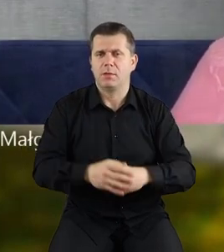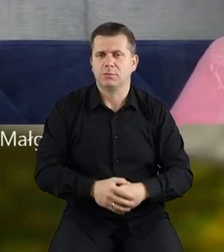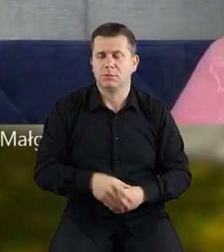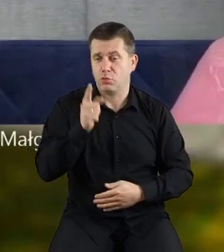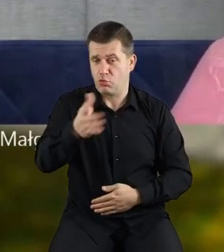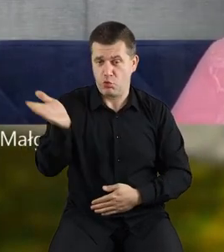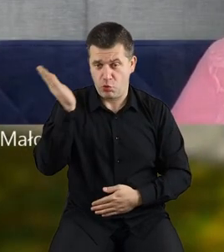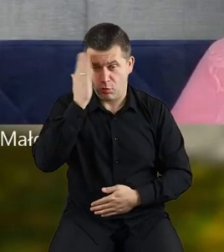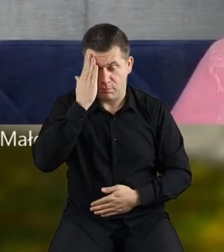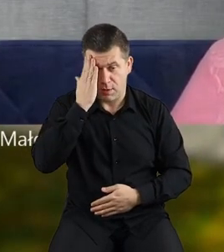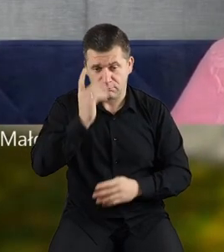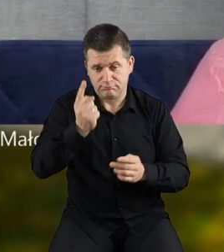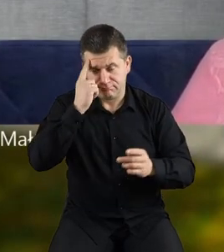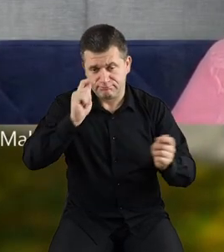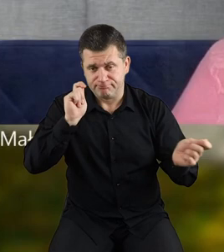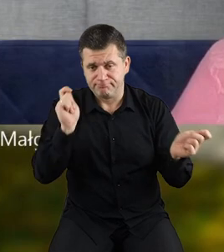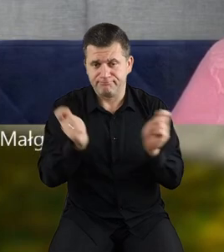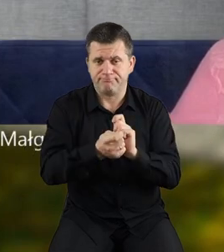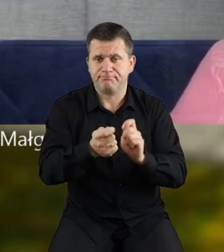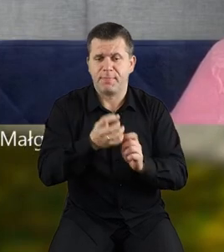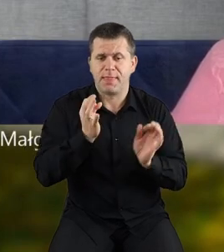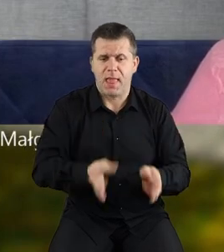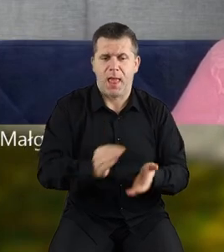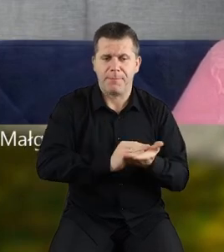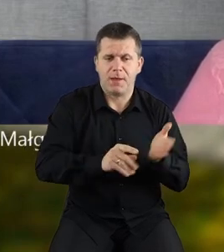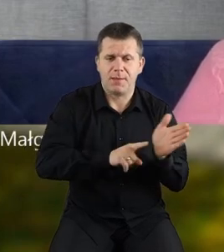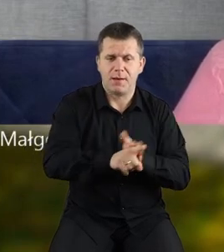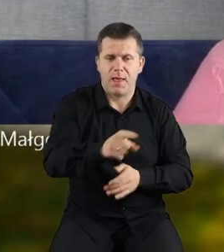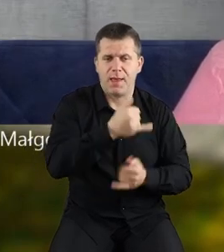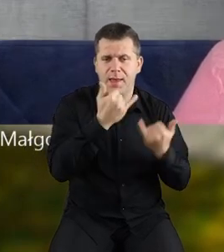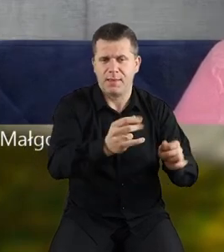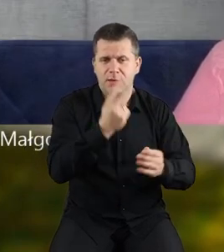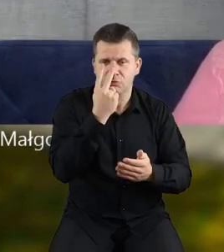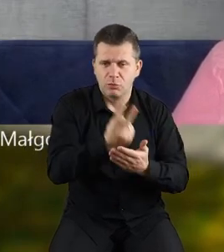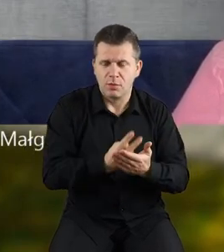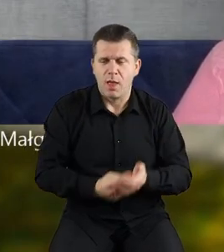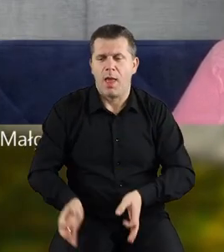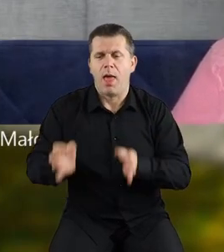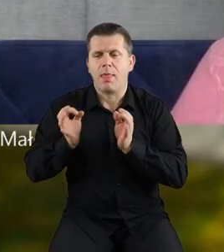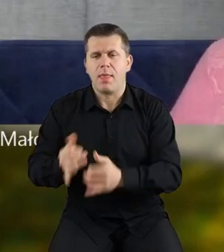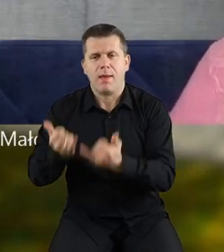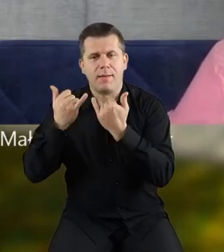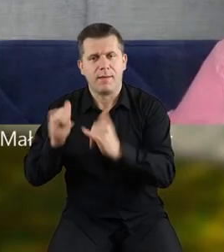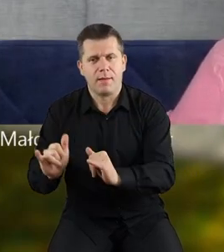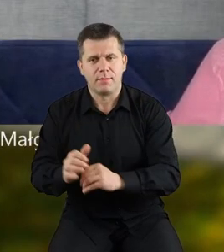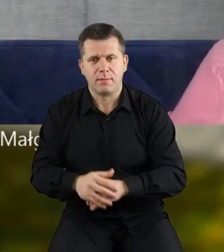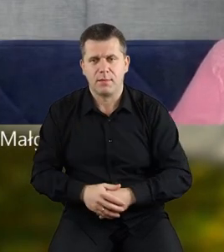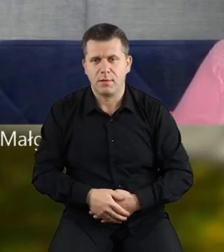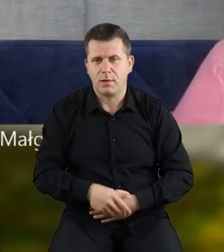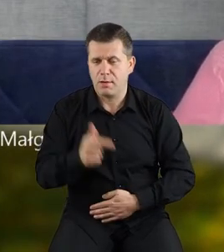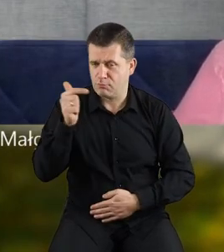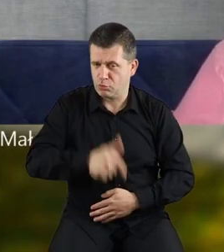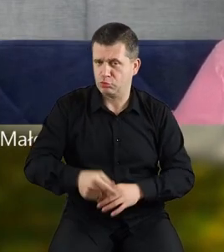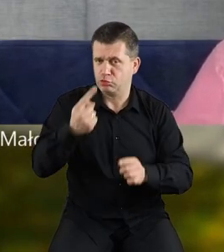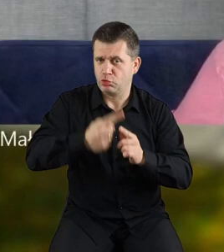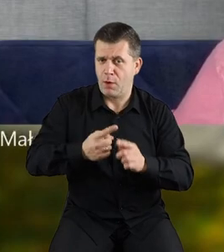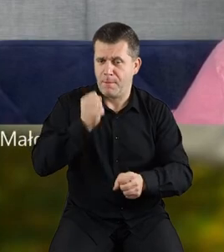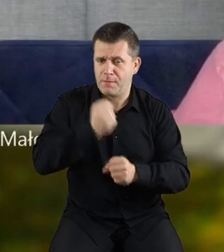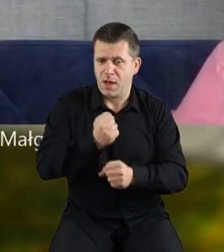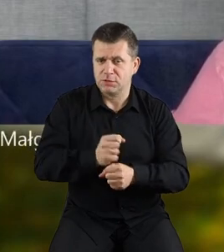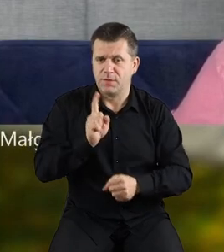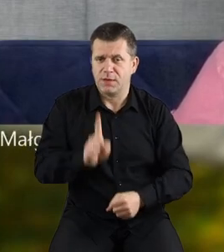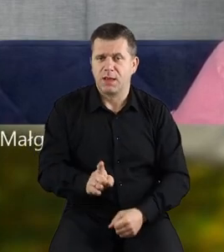przekazu. Czy umiesz się przeprogramować pisząc, że teraz piszę dla innego czytelnika, a teraz dla innego, czy musisz